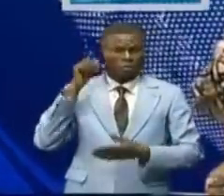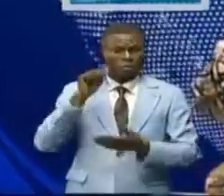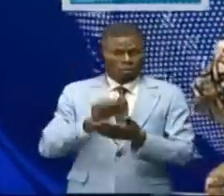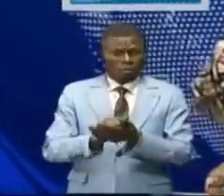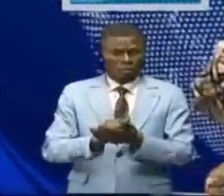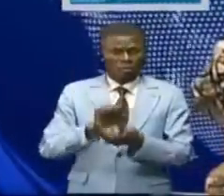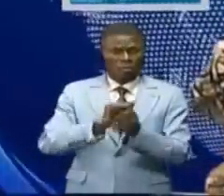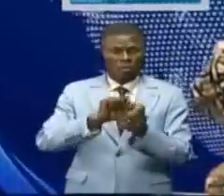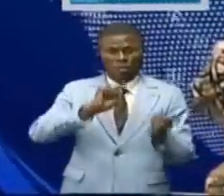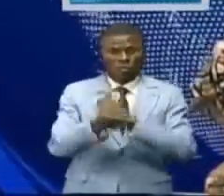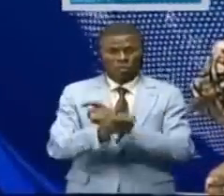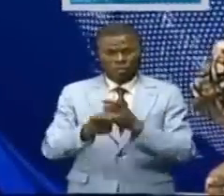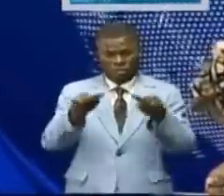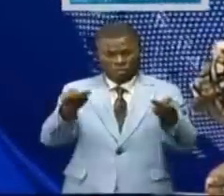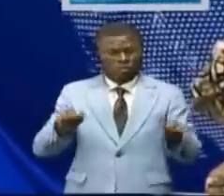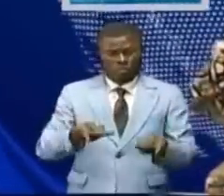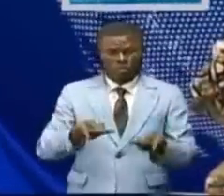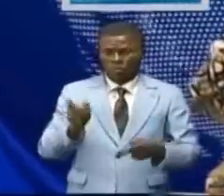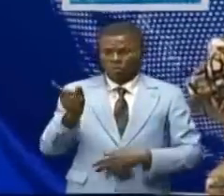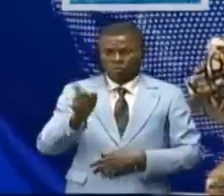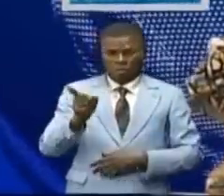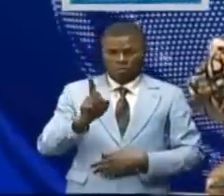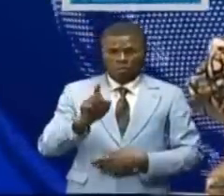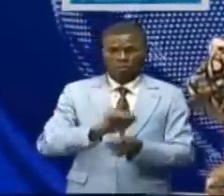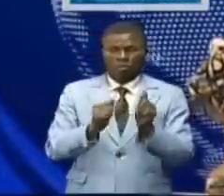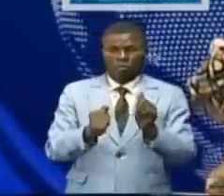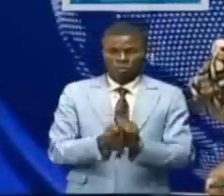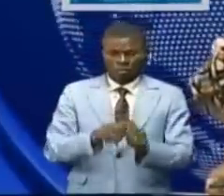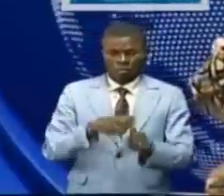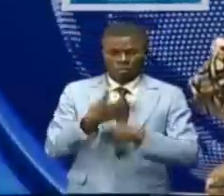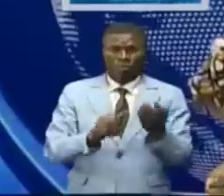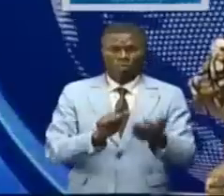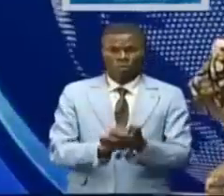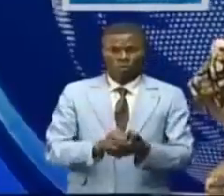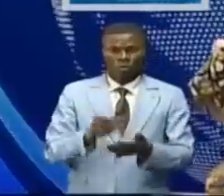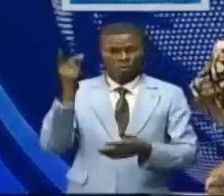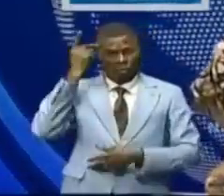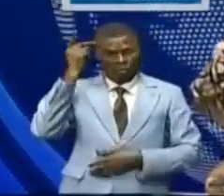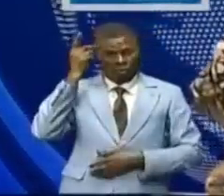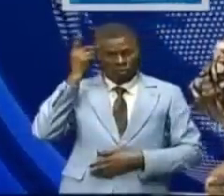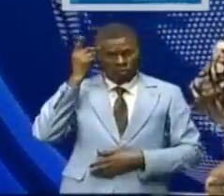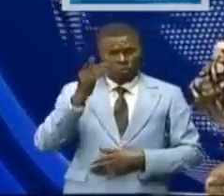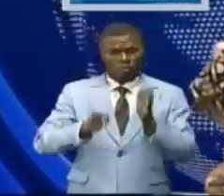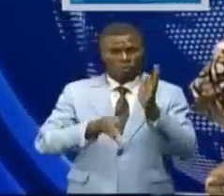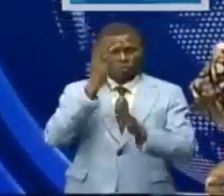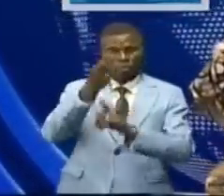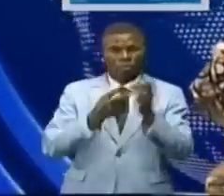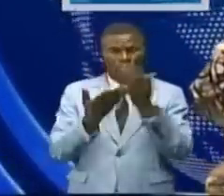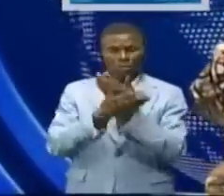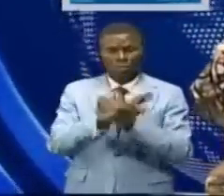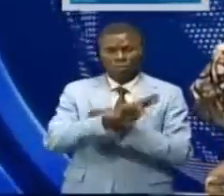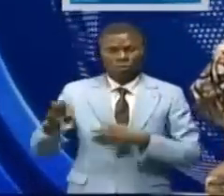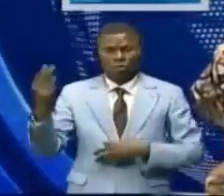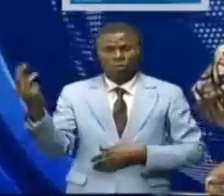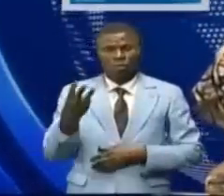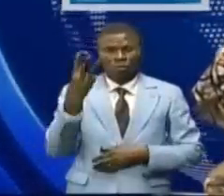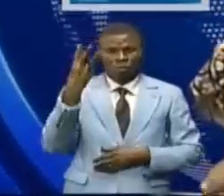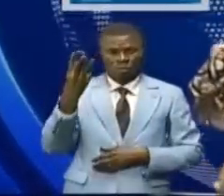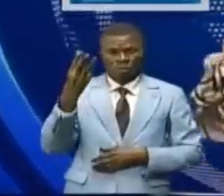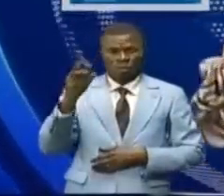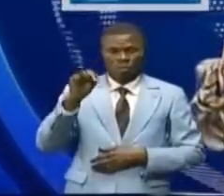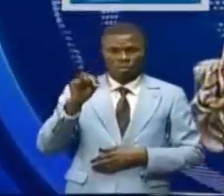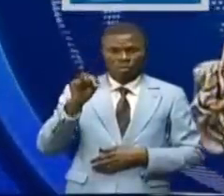qu'aucune mutation de propriété sur ces biens ne soit opérée. Faite à Kinshasa le 14 juillet 2023,